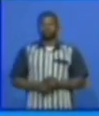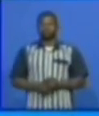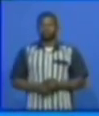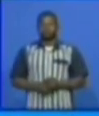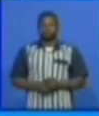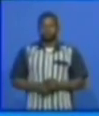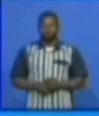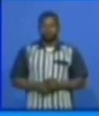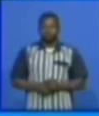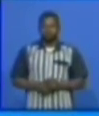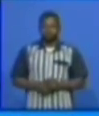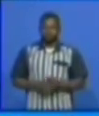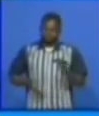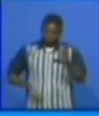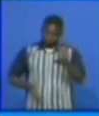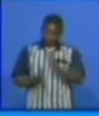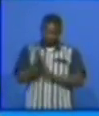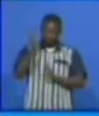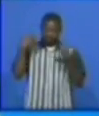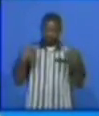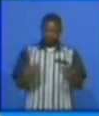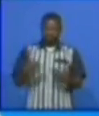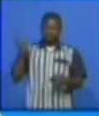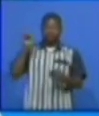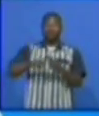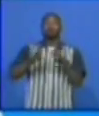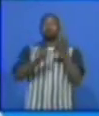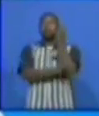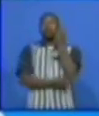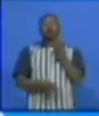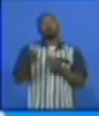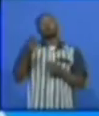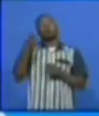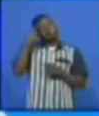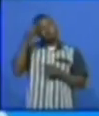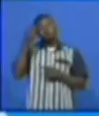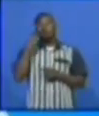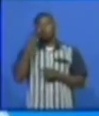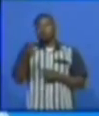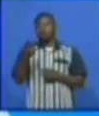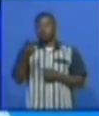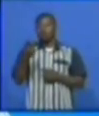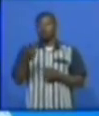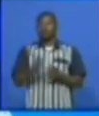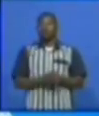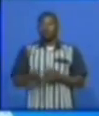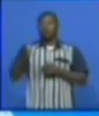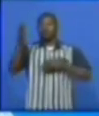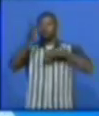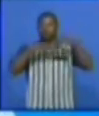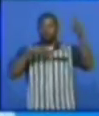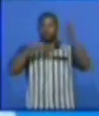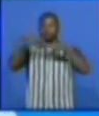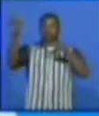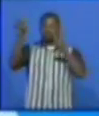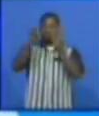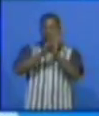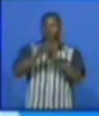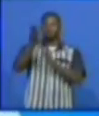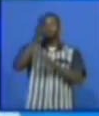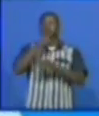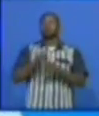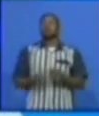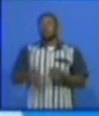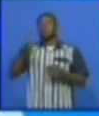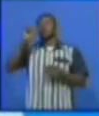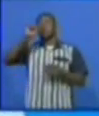Cap à présent à Manga pour prendre les nouvelles des chantiers du 11 décembre. Plus que 2 mois